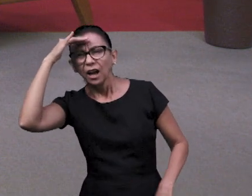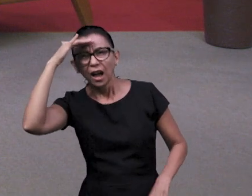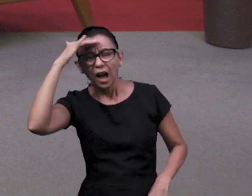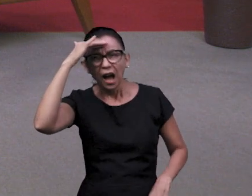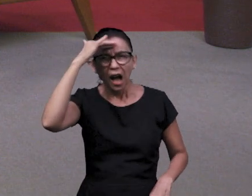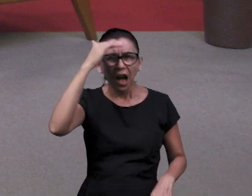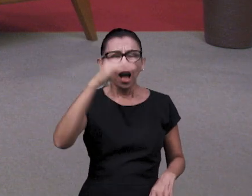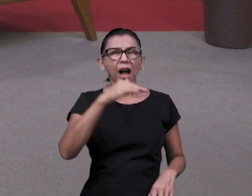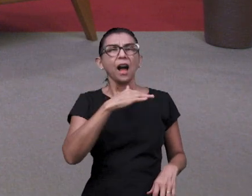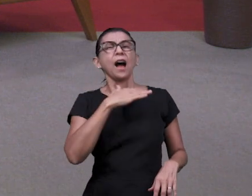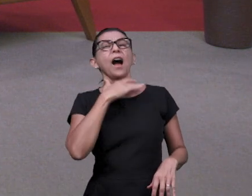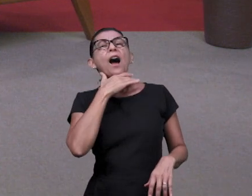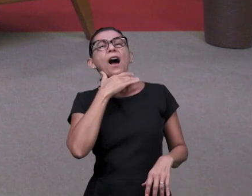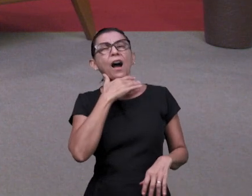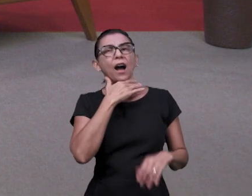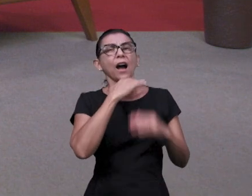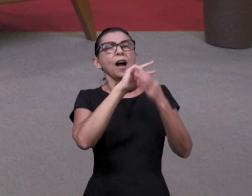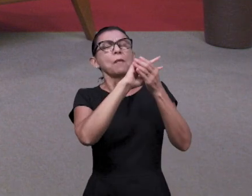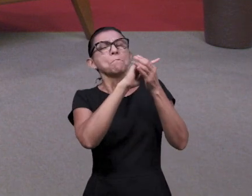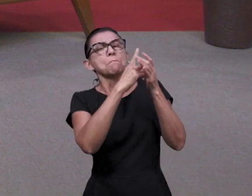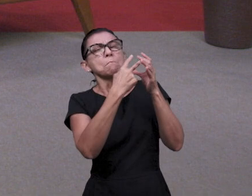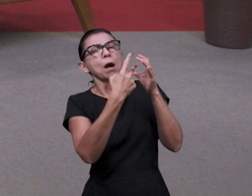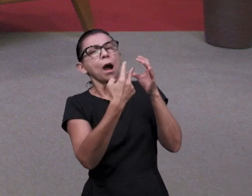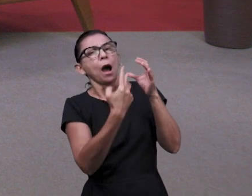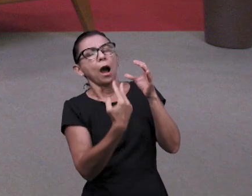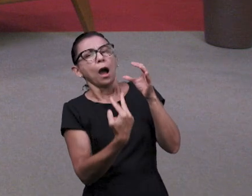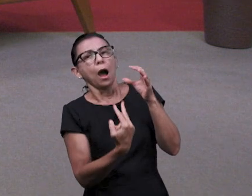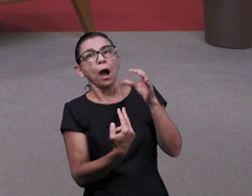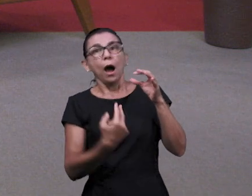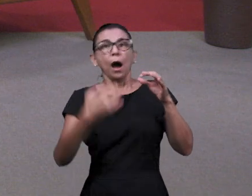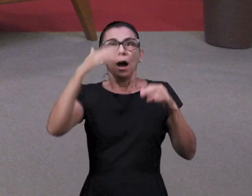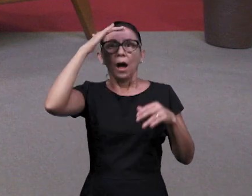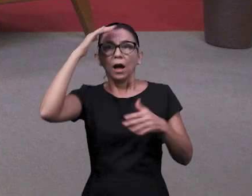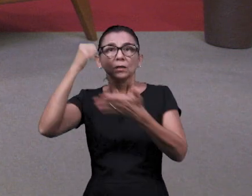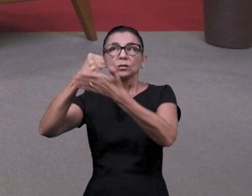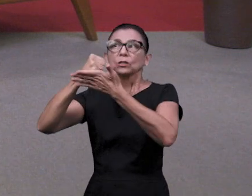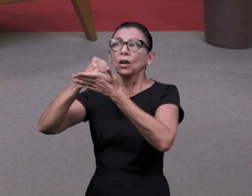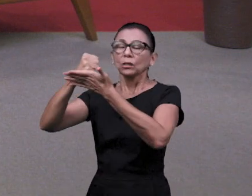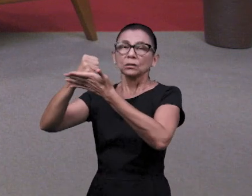donc de se noyer, n'est-ce pas? Euh,